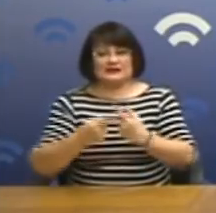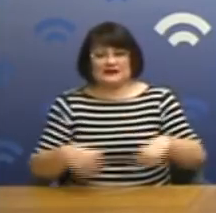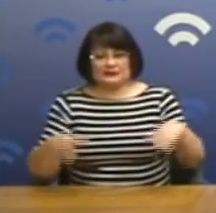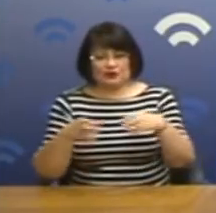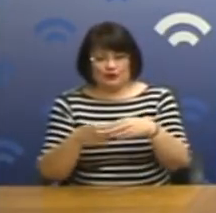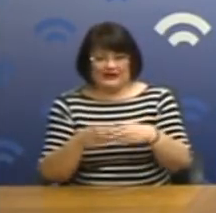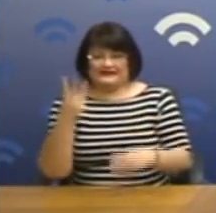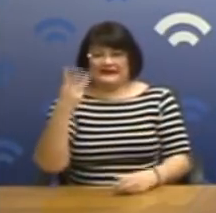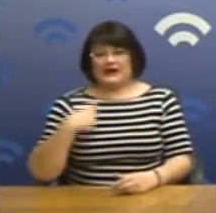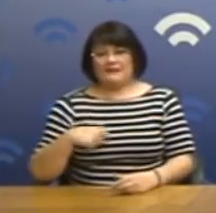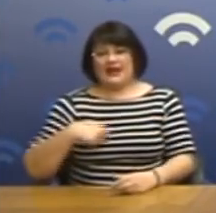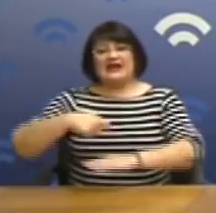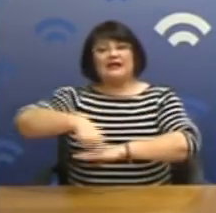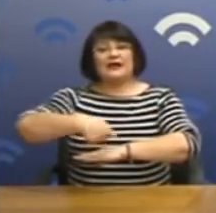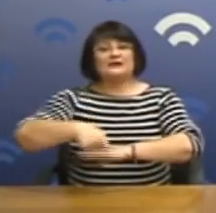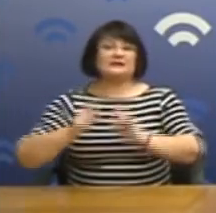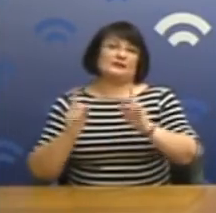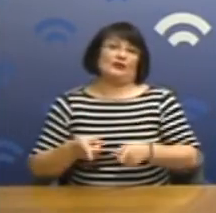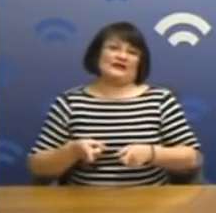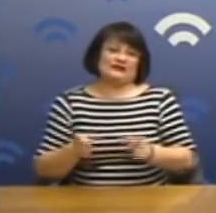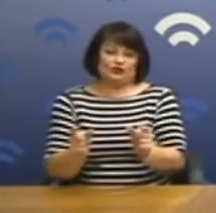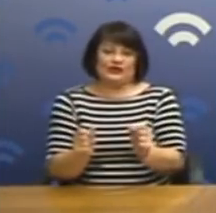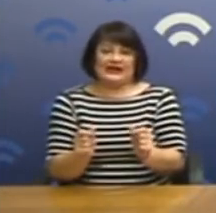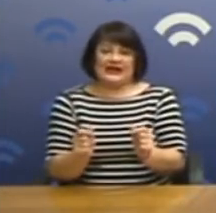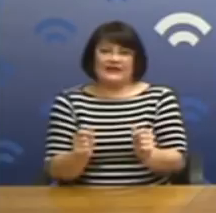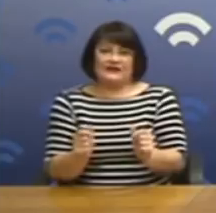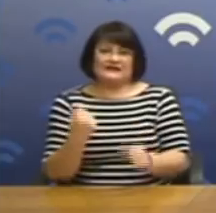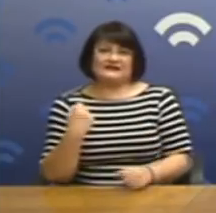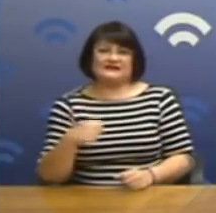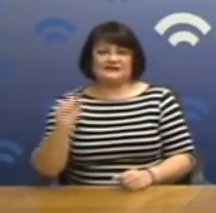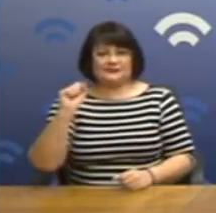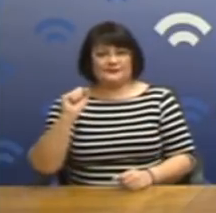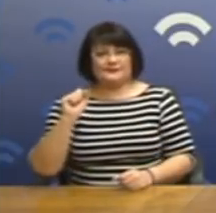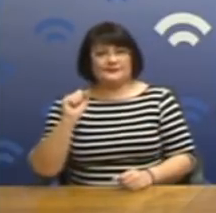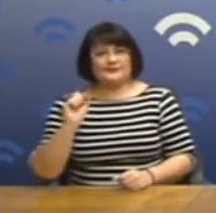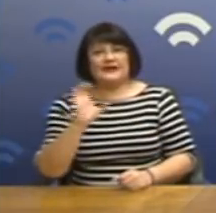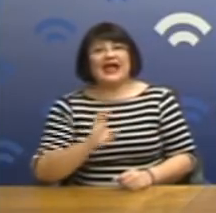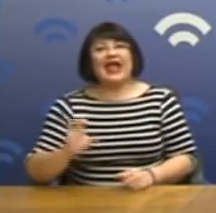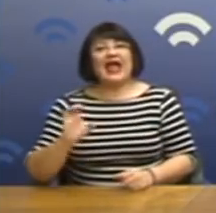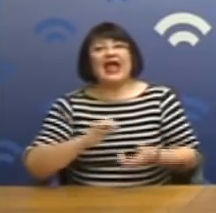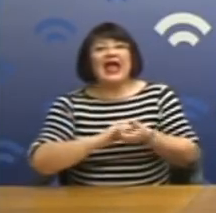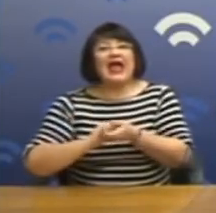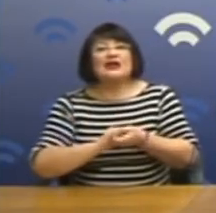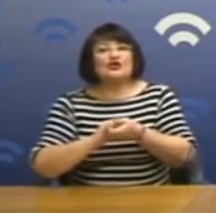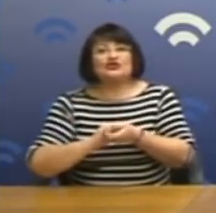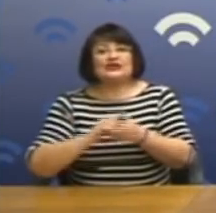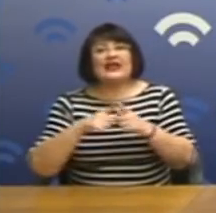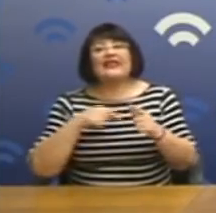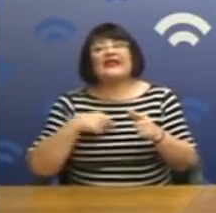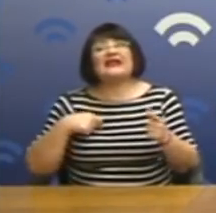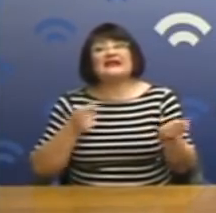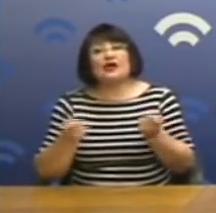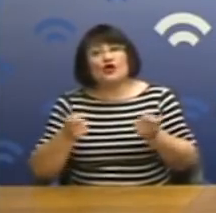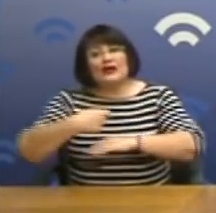αφού και τα τρία μέλη θα είναι δικαστές, ρύθμιση με την οποία διαφωνεί και η Ένωση Διοικητικών Δικαστών. Το